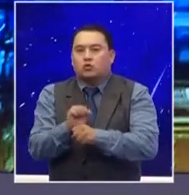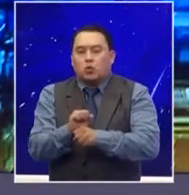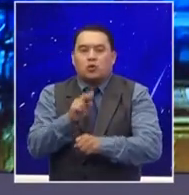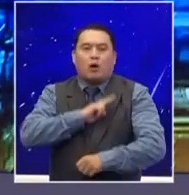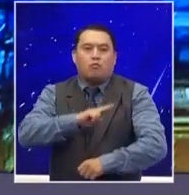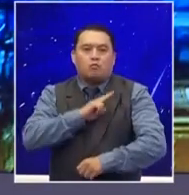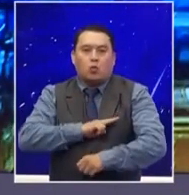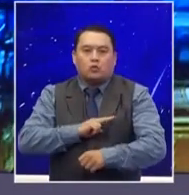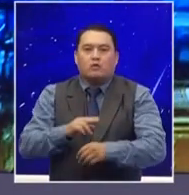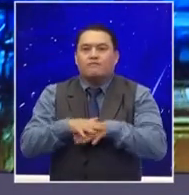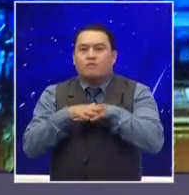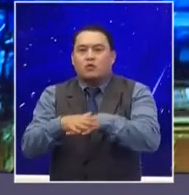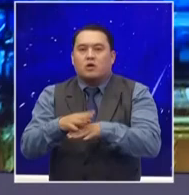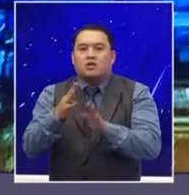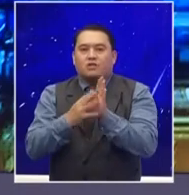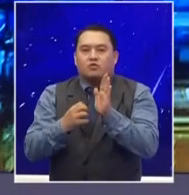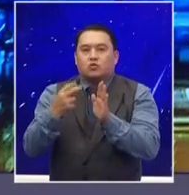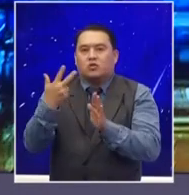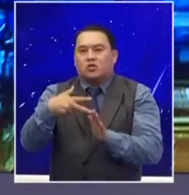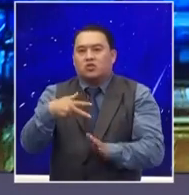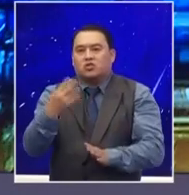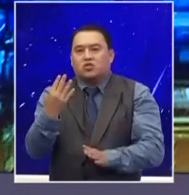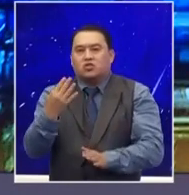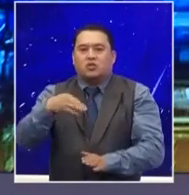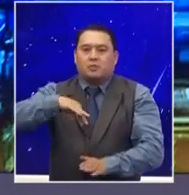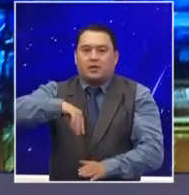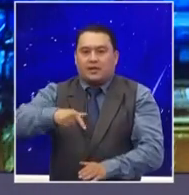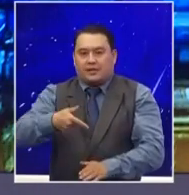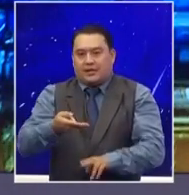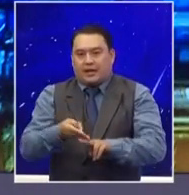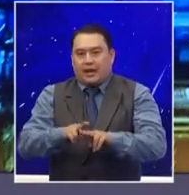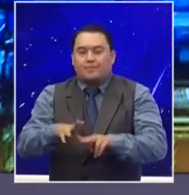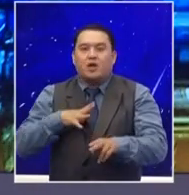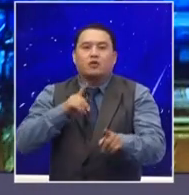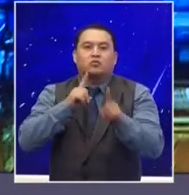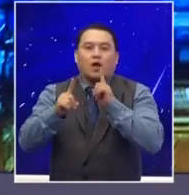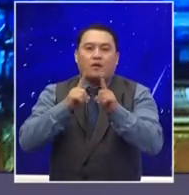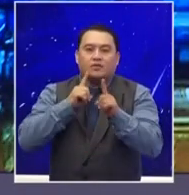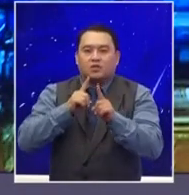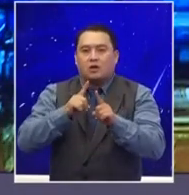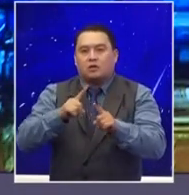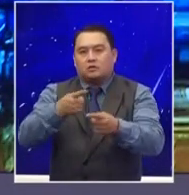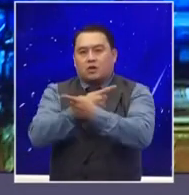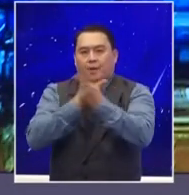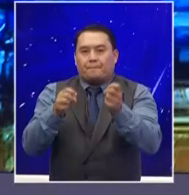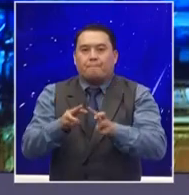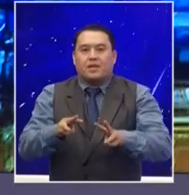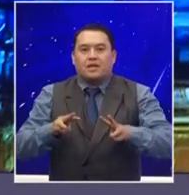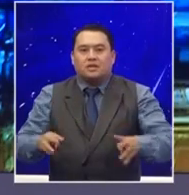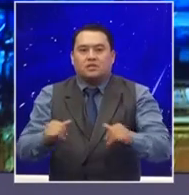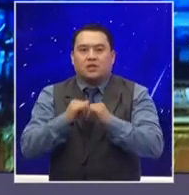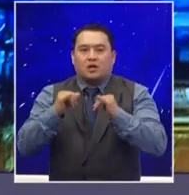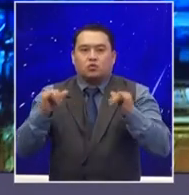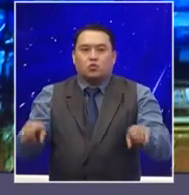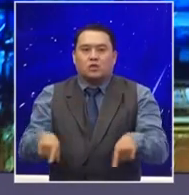эти работы предусмотрено 934 миллиарда тенге. Об этом в ходе селекторного заседания заявил министр индустрии